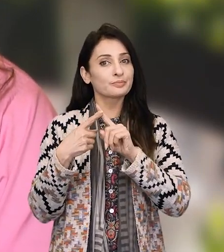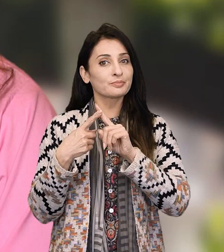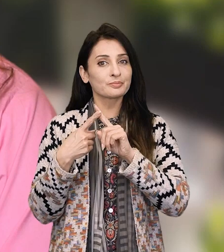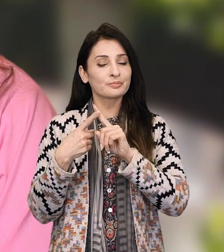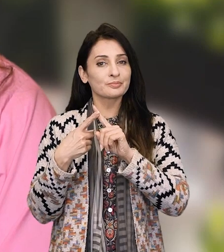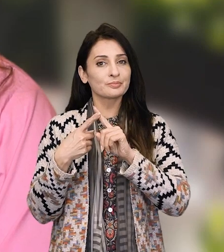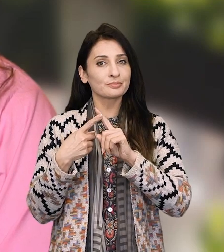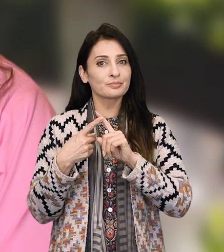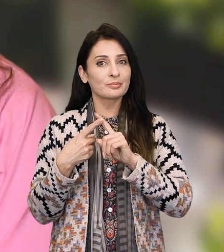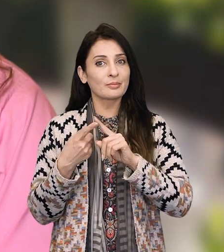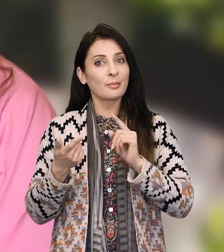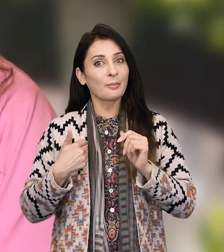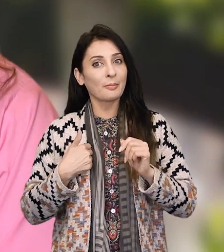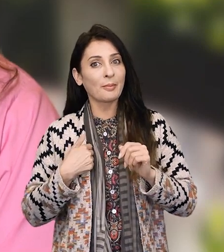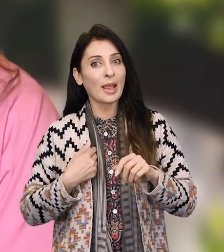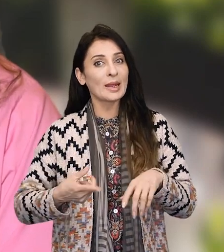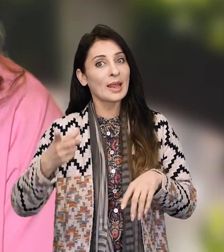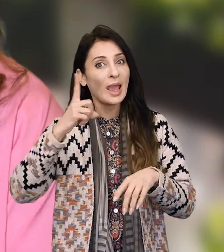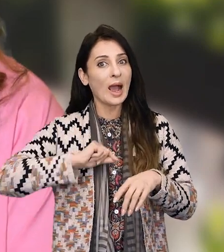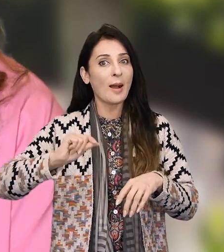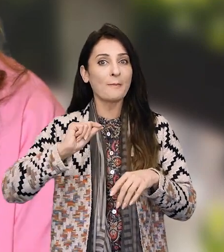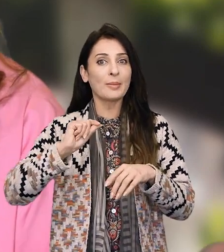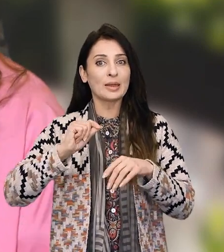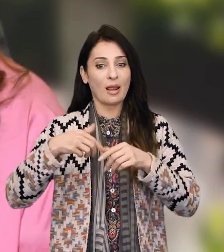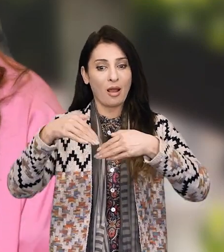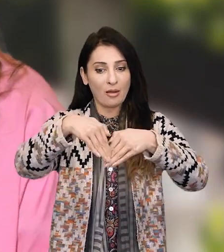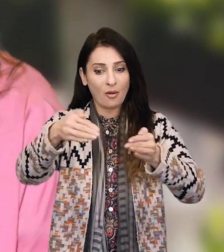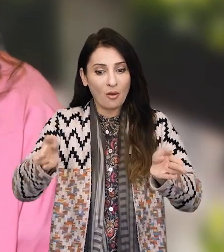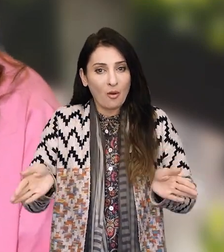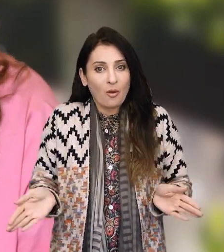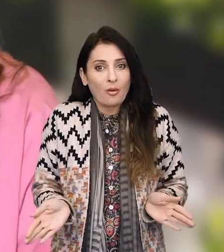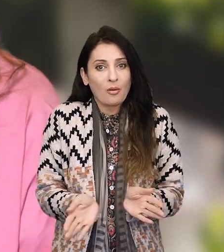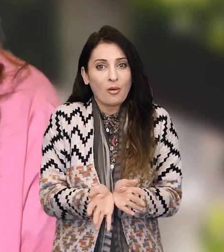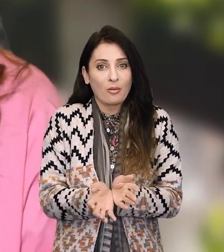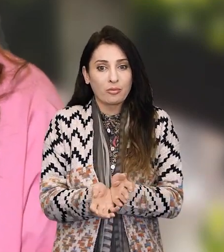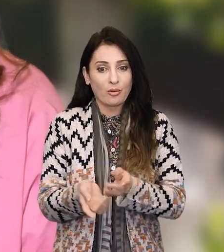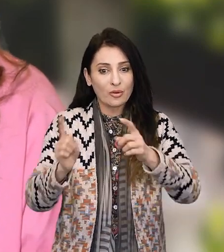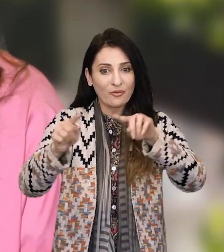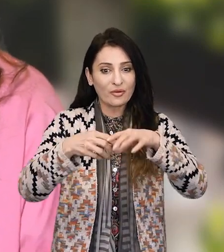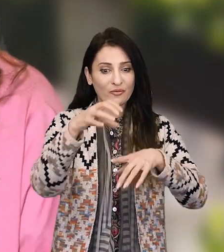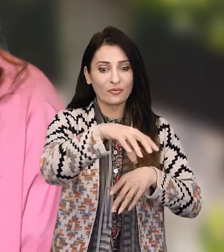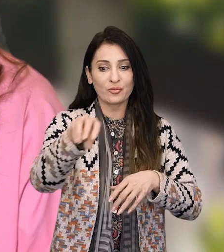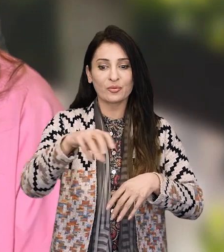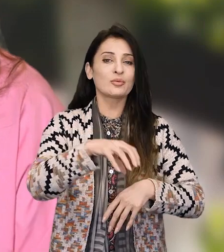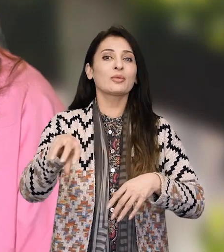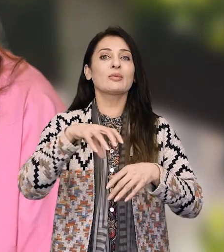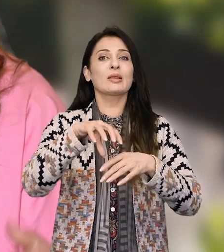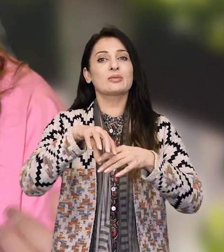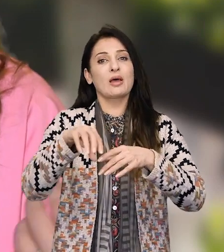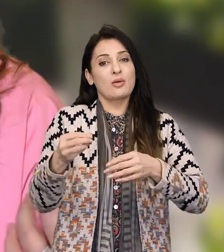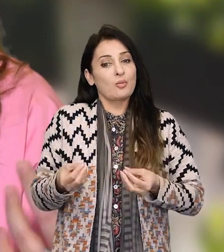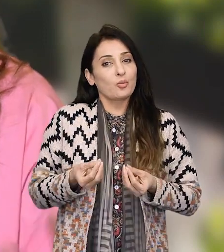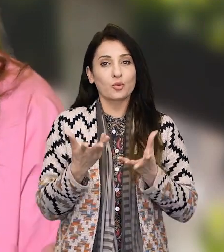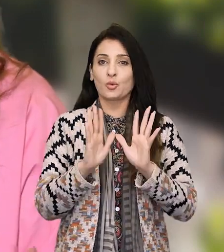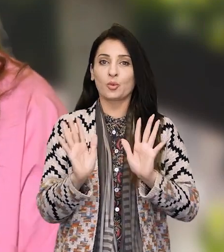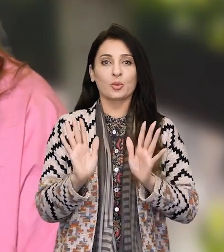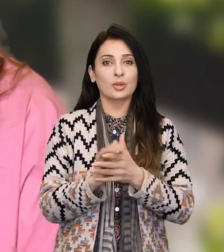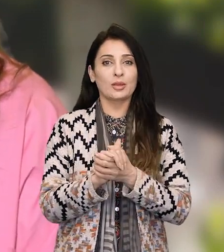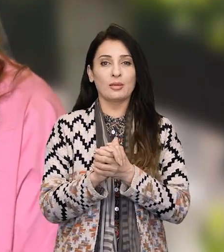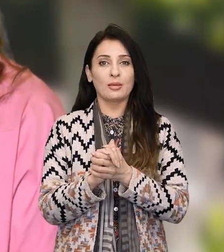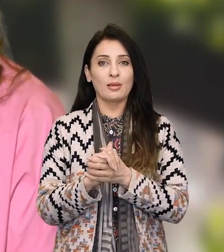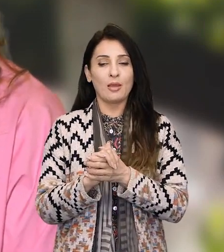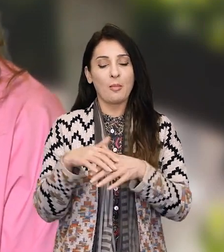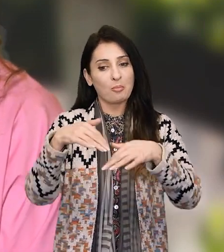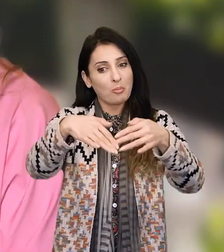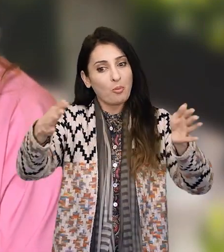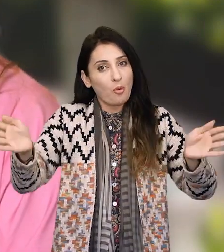स्टार्टिंग माय ओन ग्रेजिंग प्लेटर्स, जिसमें हमने जाइगेंटिक प्लेटर्स बनाने शुरू किए. और क्योंकि जैसे बाहर कॉन्सेप्ट